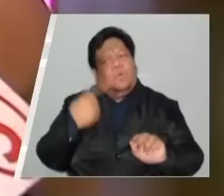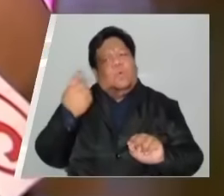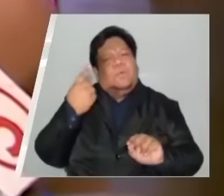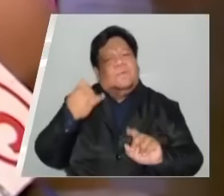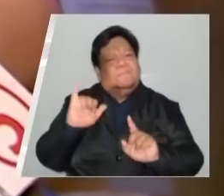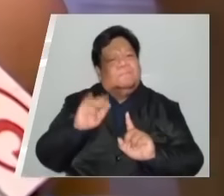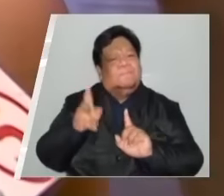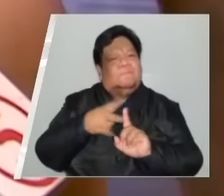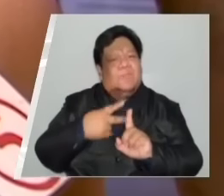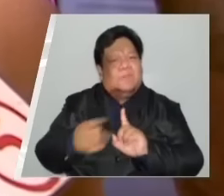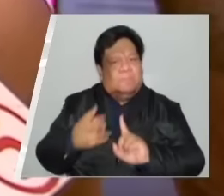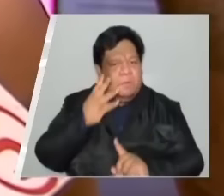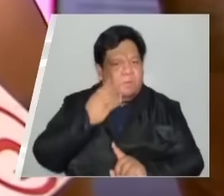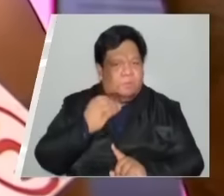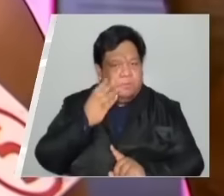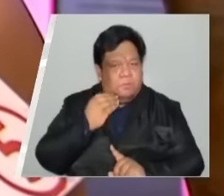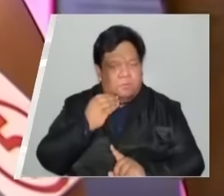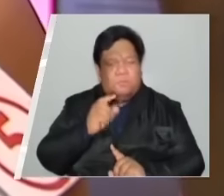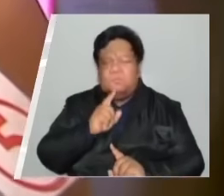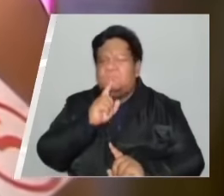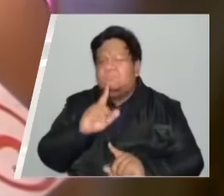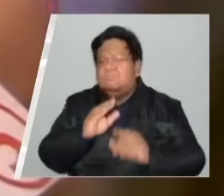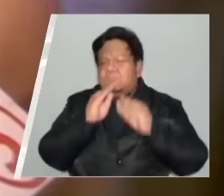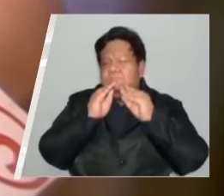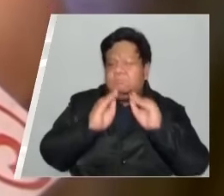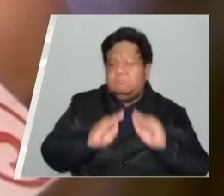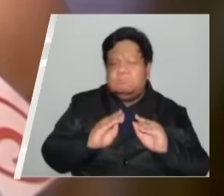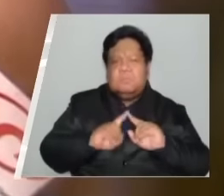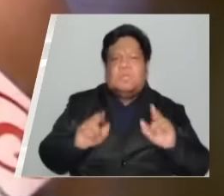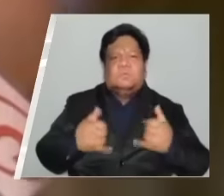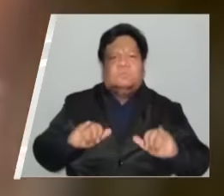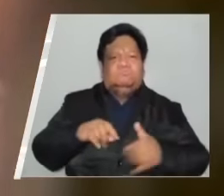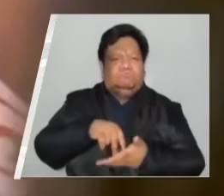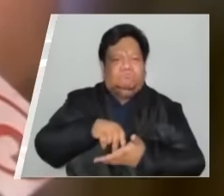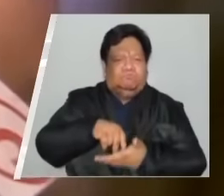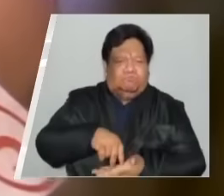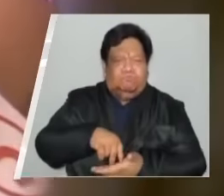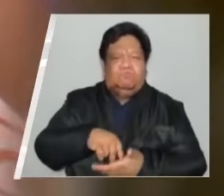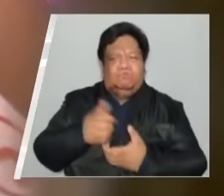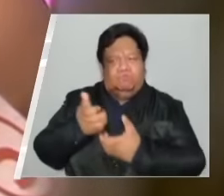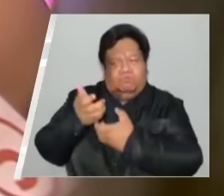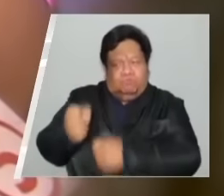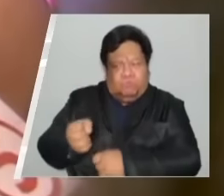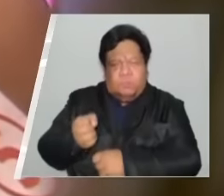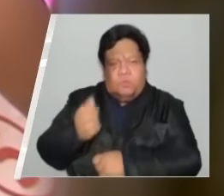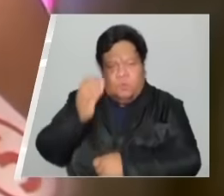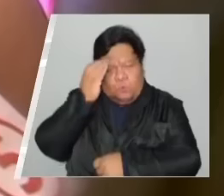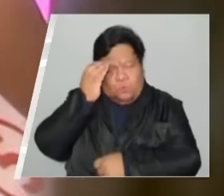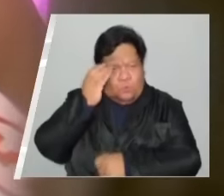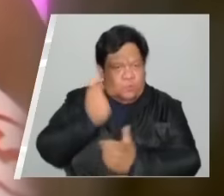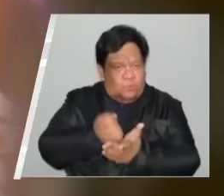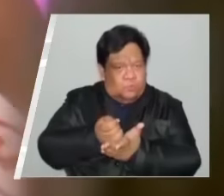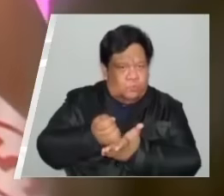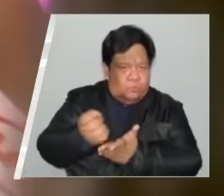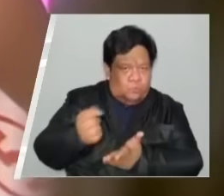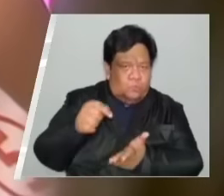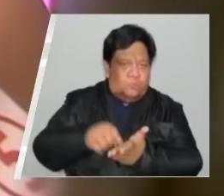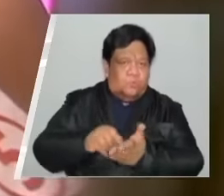Bagamat nalulungkot, nananatili raw siyang matatag at nagtitiwala na ang katotohanan pa rin ang mananaig